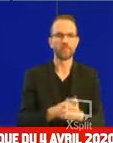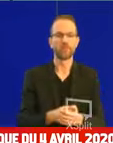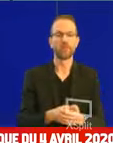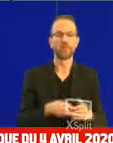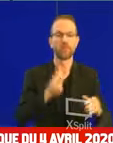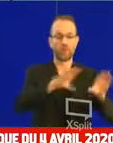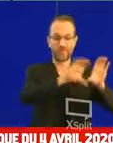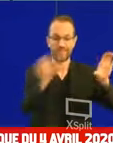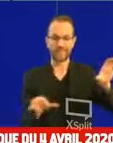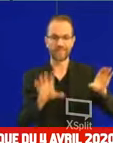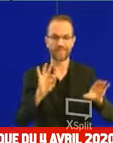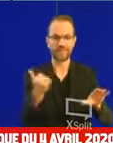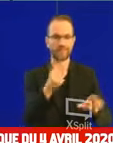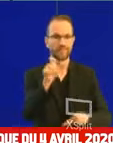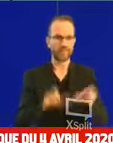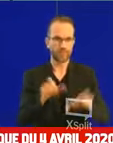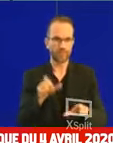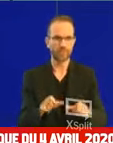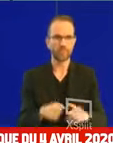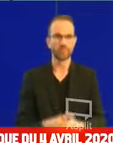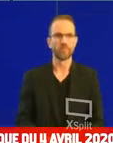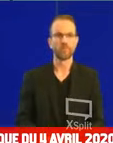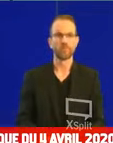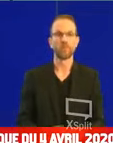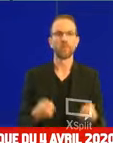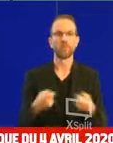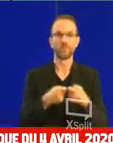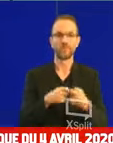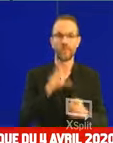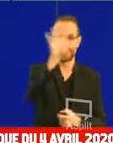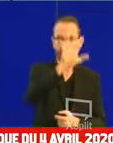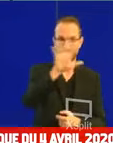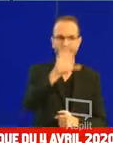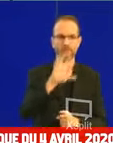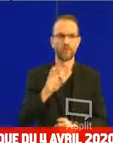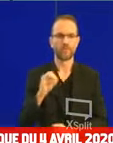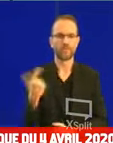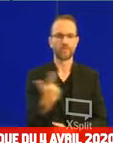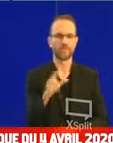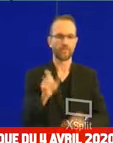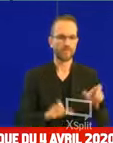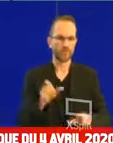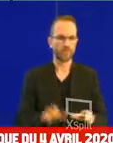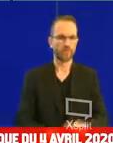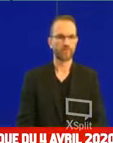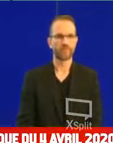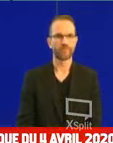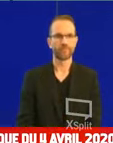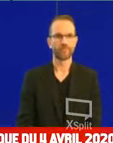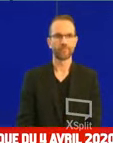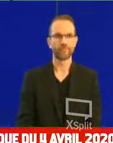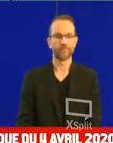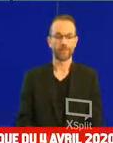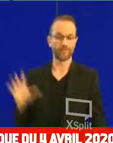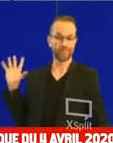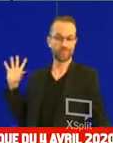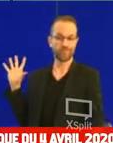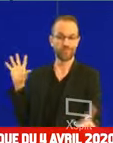cela porte à ce jour à 1283 le nombre de personnes décédées dans le contexte de cette épidémie